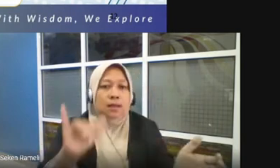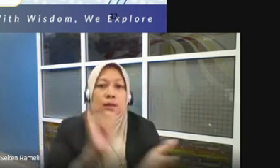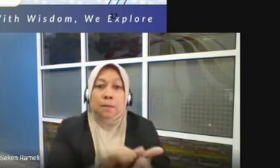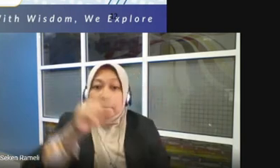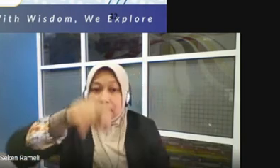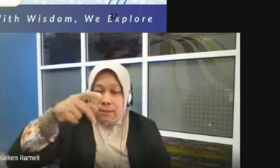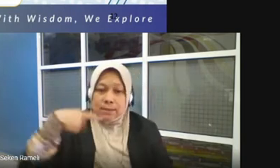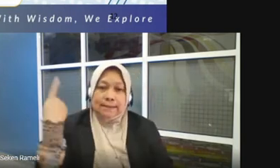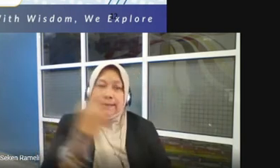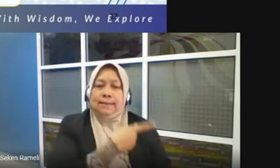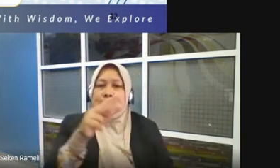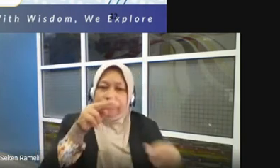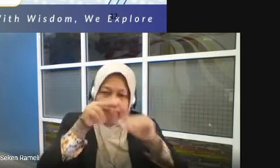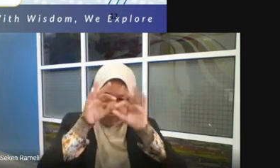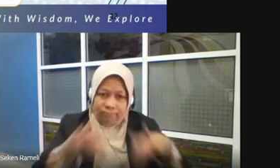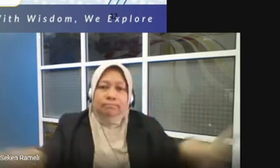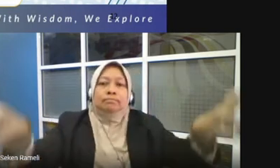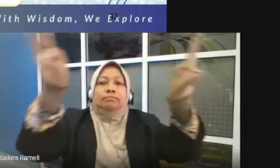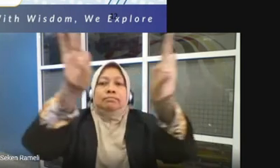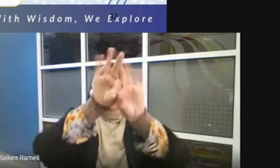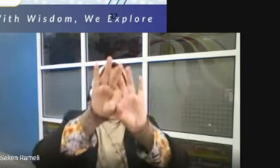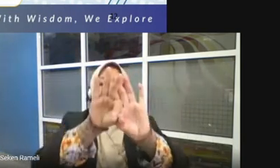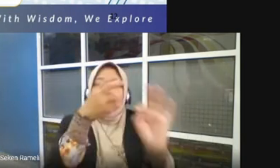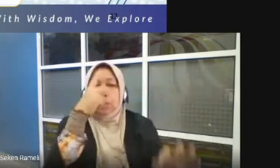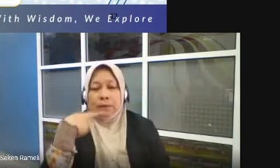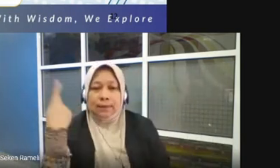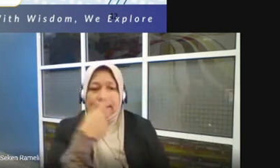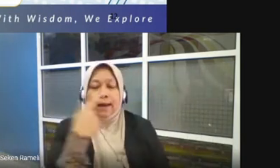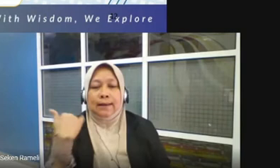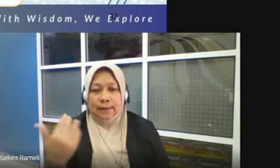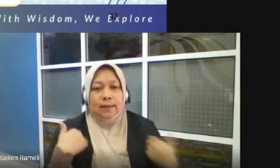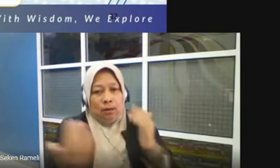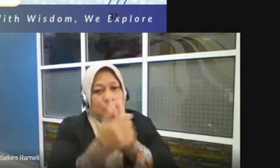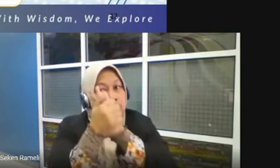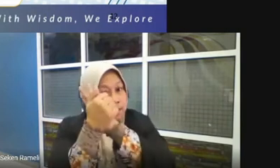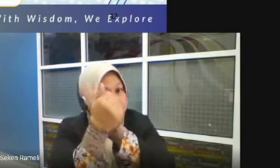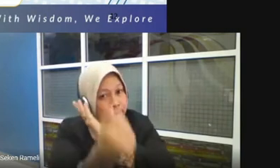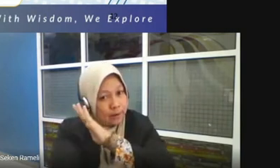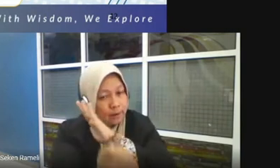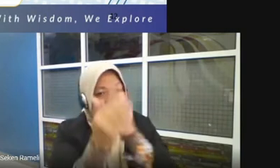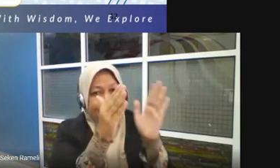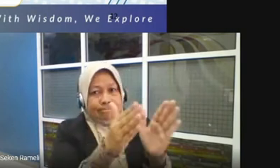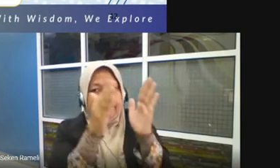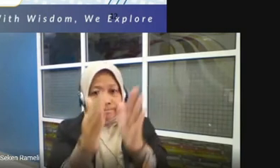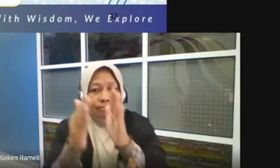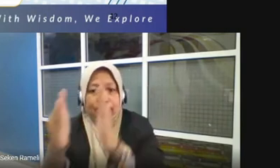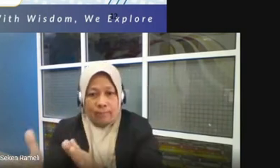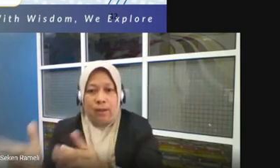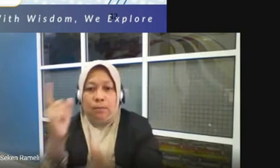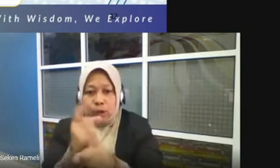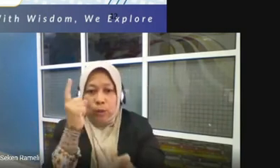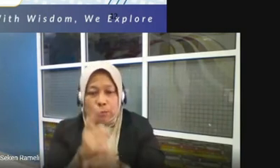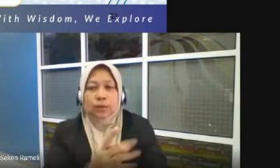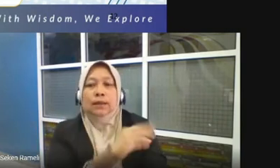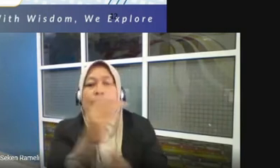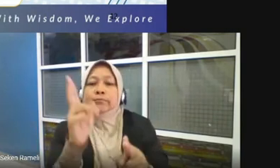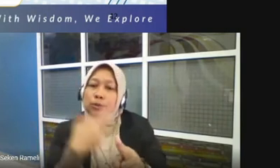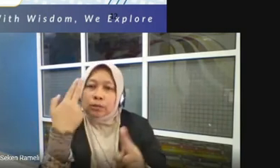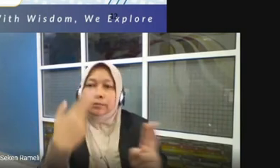kita tekankan supaya orang nampak kita ada effort dekat situ. Jadi susunan tu biarlah padat tetapi